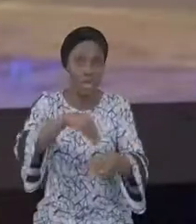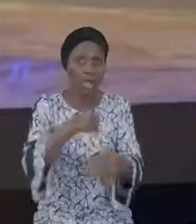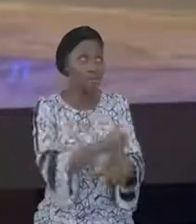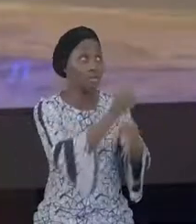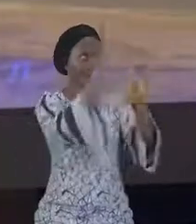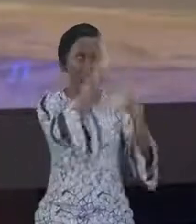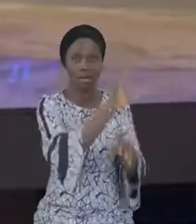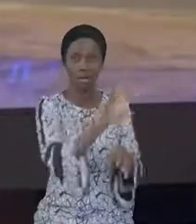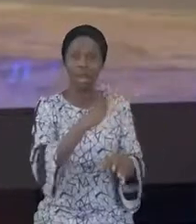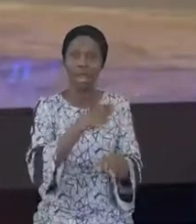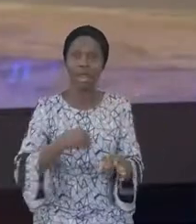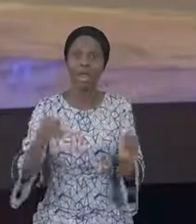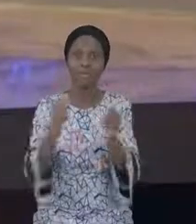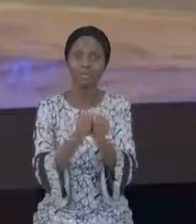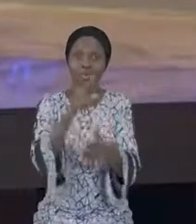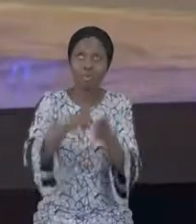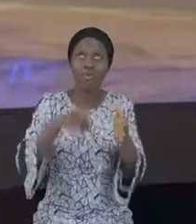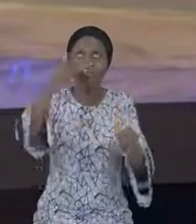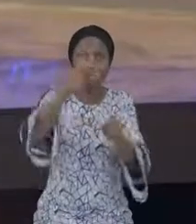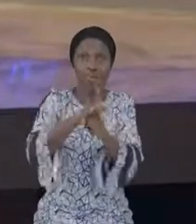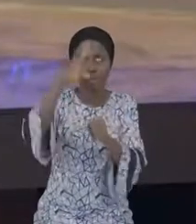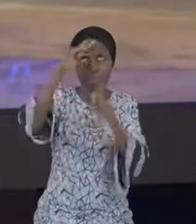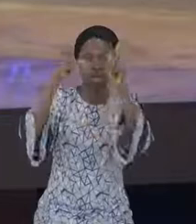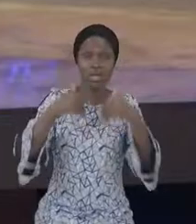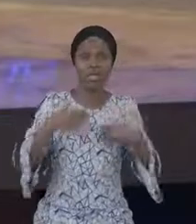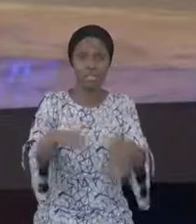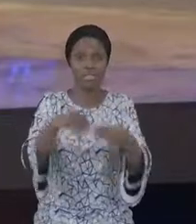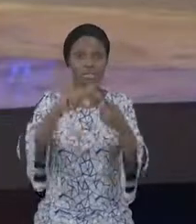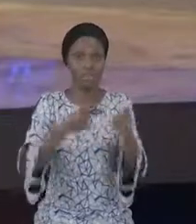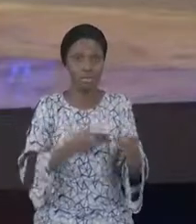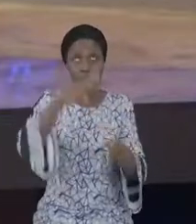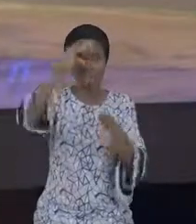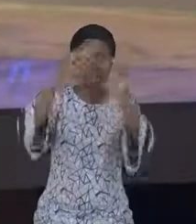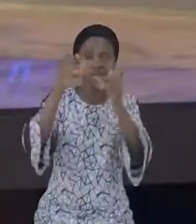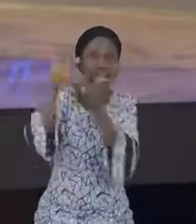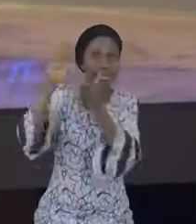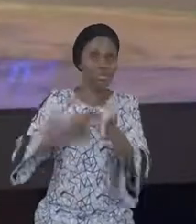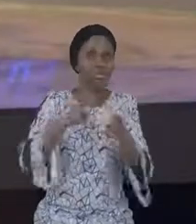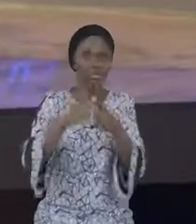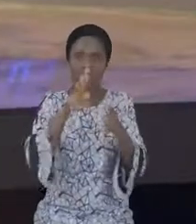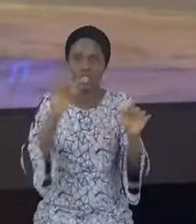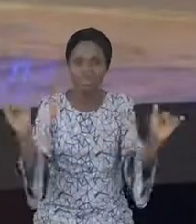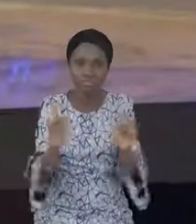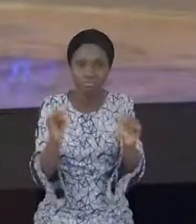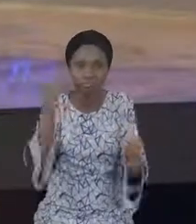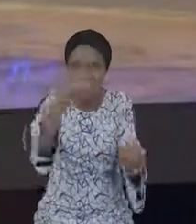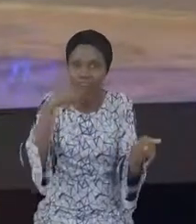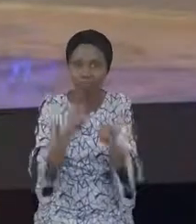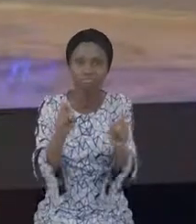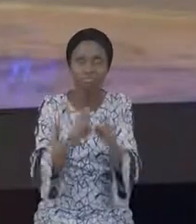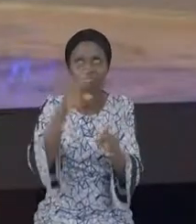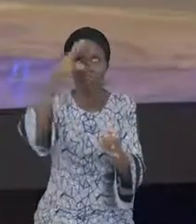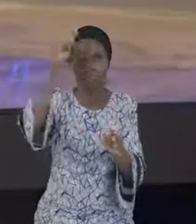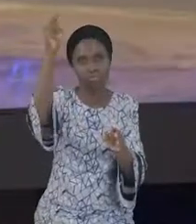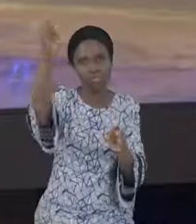avec les promesses qu'il nous donne, Christ espère que nous like serions him. Comme Look lui. John,